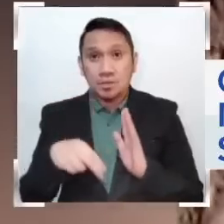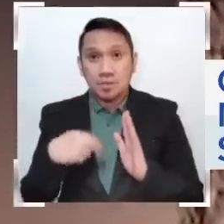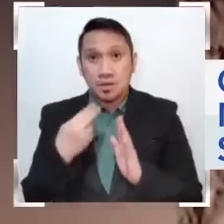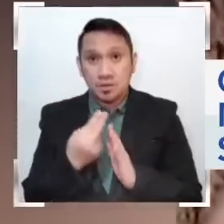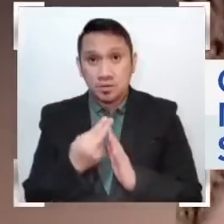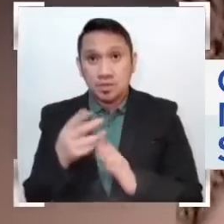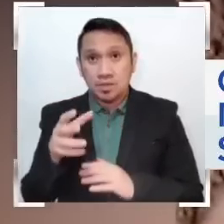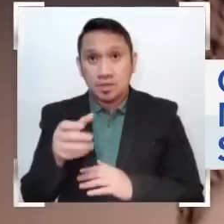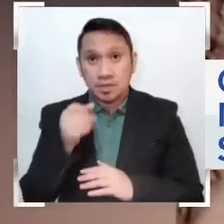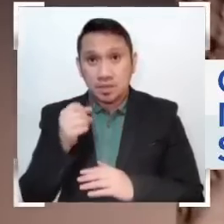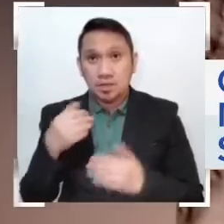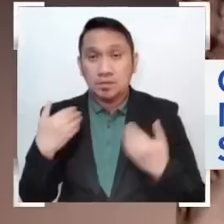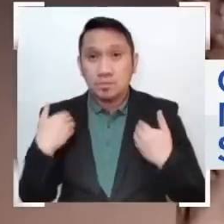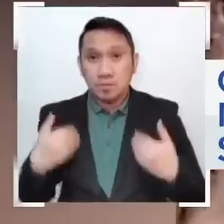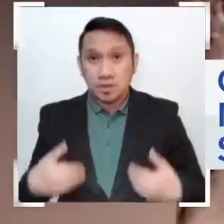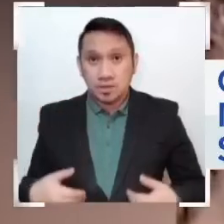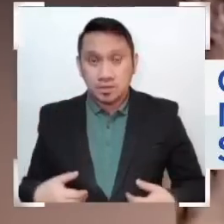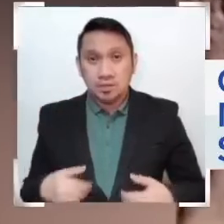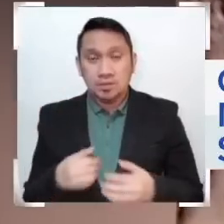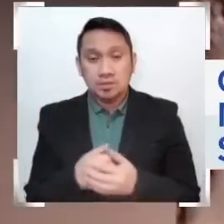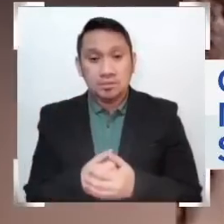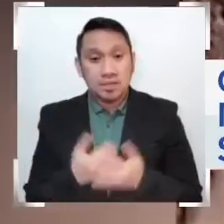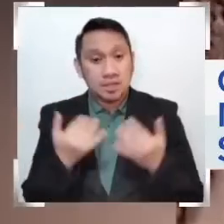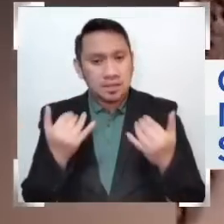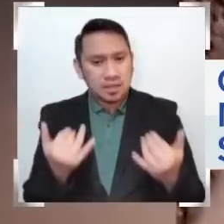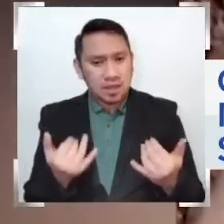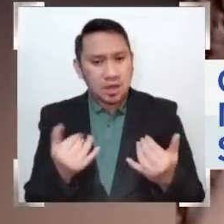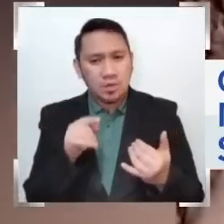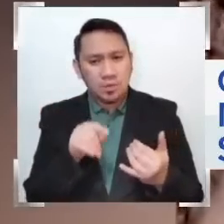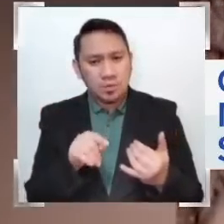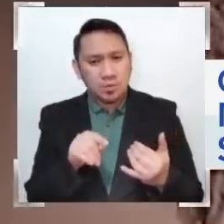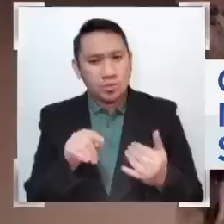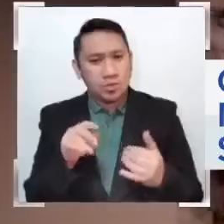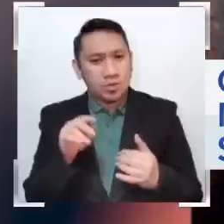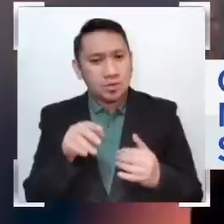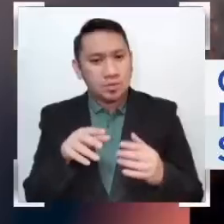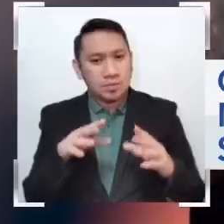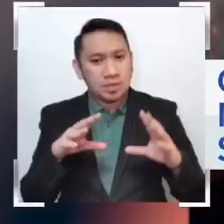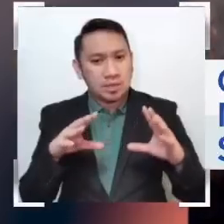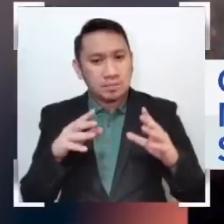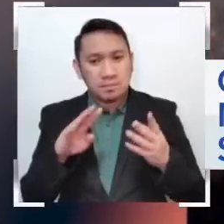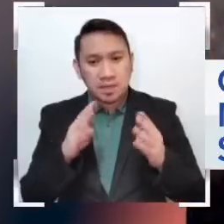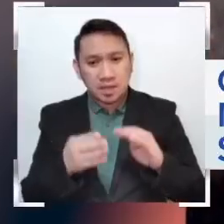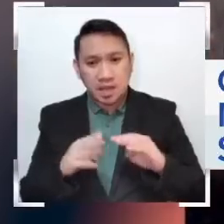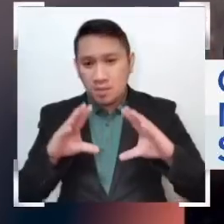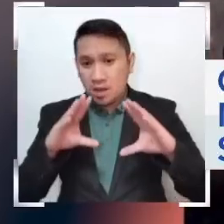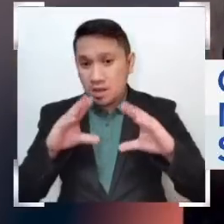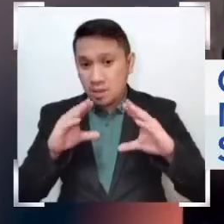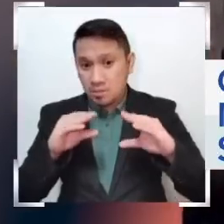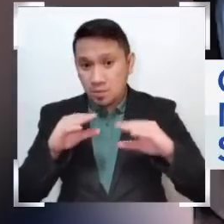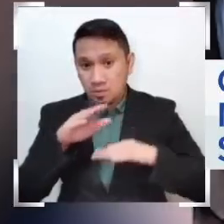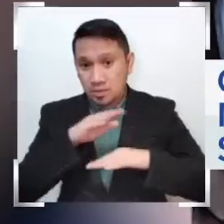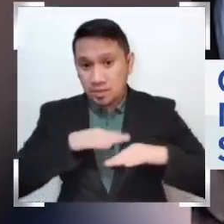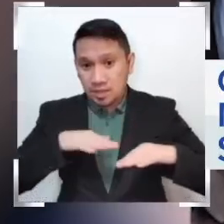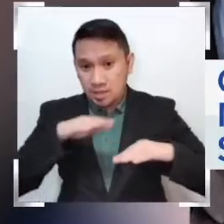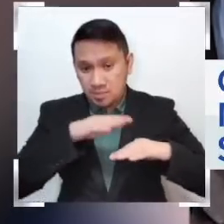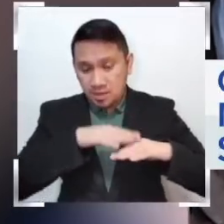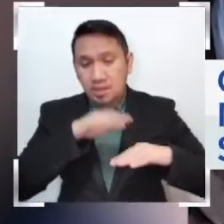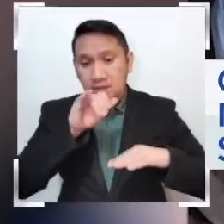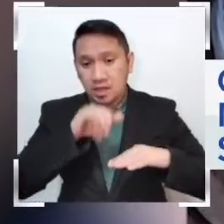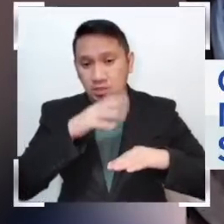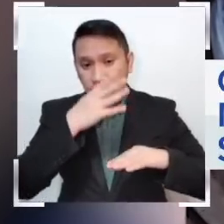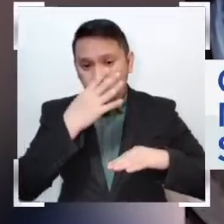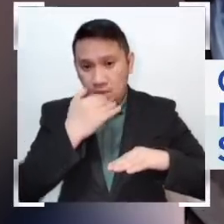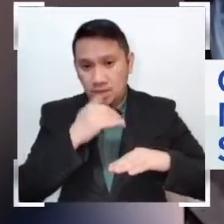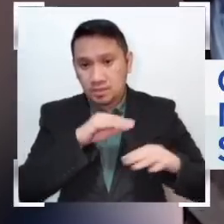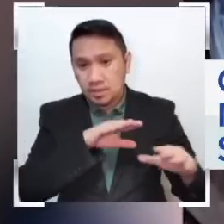ni Ortiz. Lumalabas sa investigasyon na bigla umanong lumambot ang lupa sa taas na naging dahilan ng pagtabo nito sa biktima. Kasama